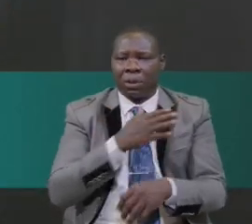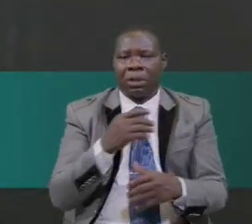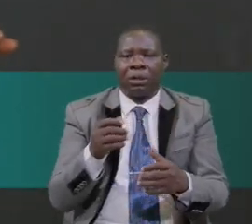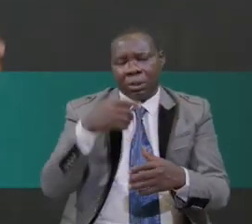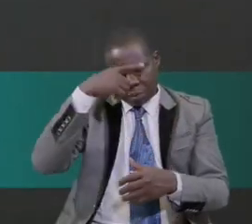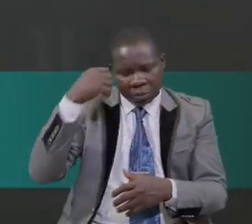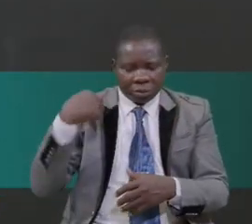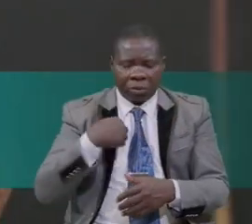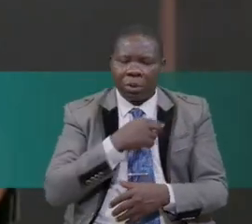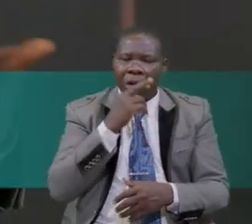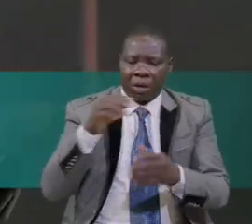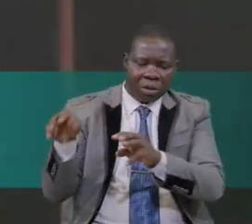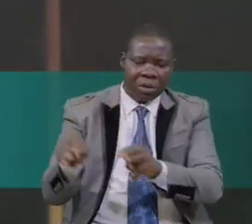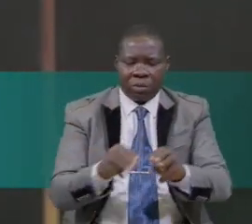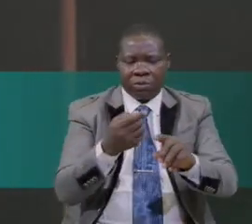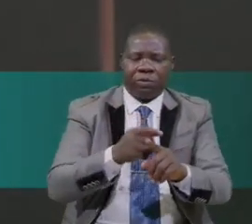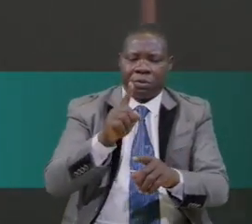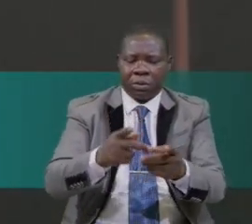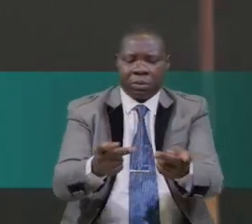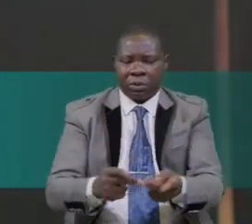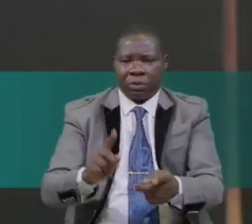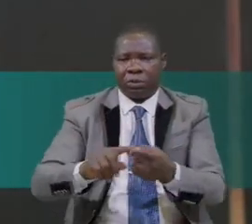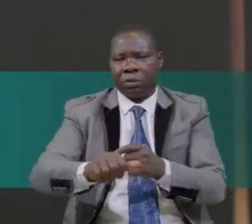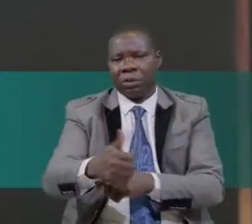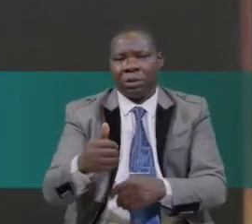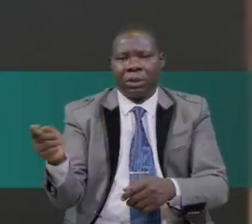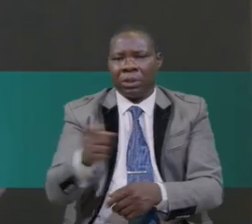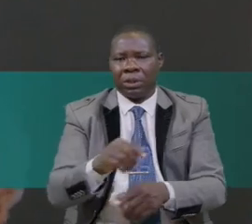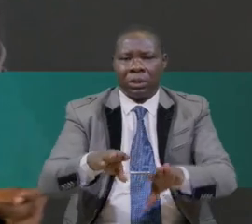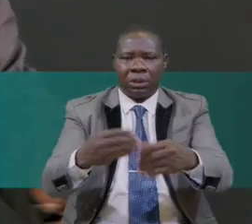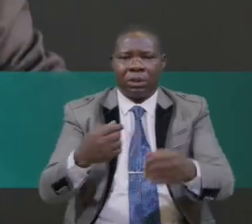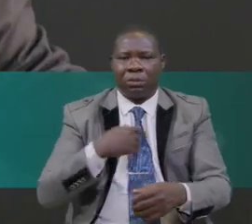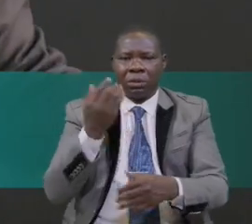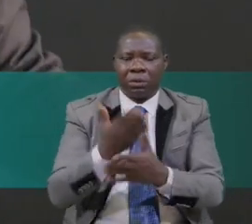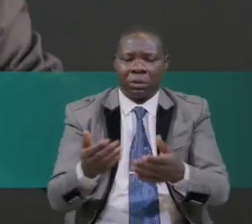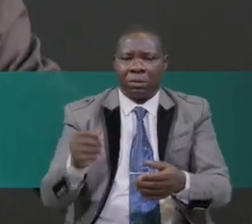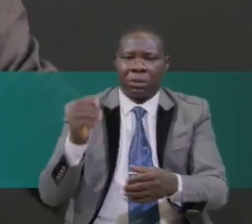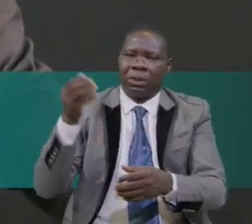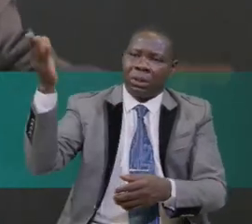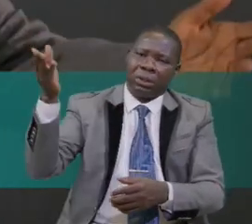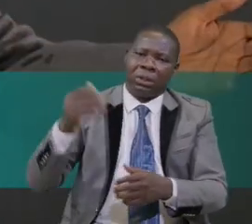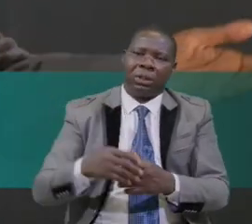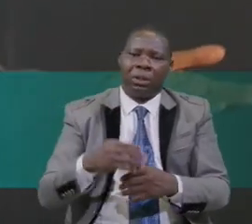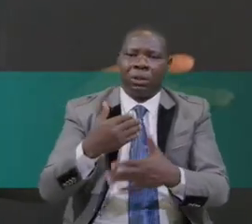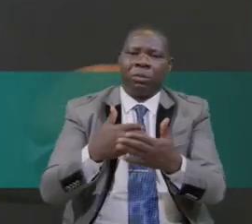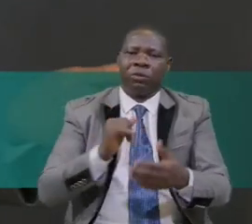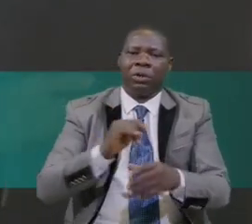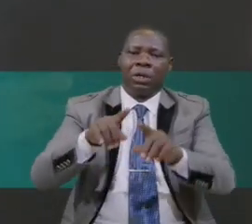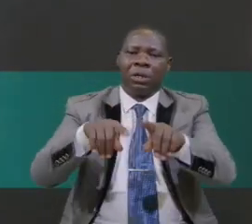Parce qu'on passait de lieu en lieu. On m'avait donné des choses là-bas. Avant que je n'aille